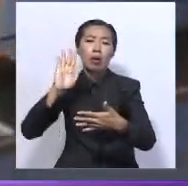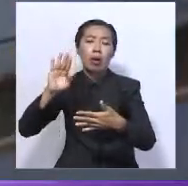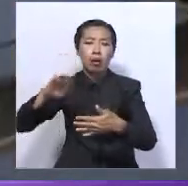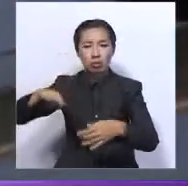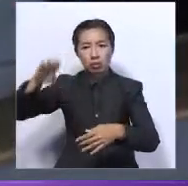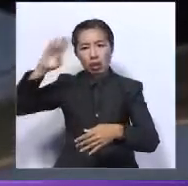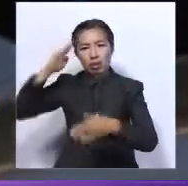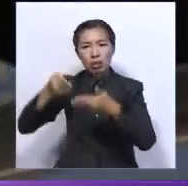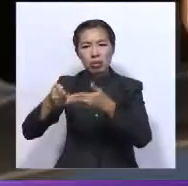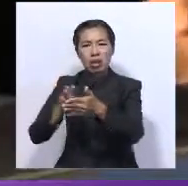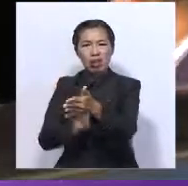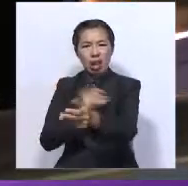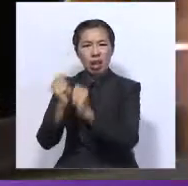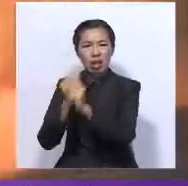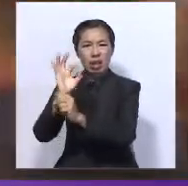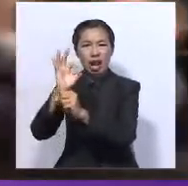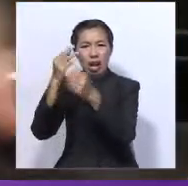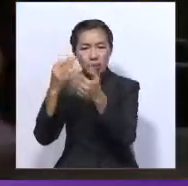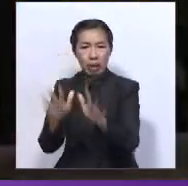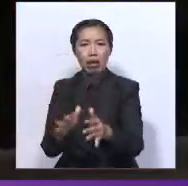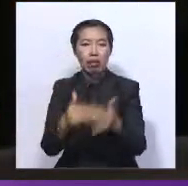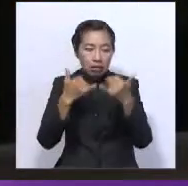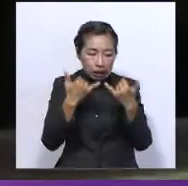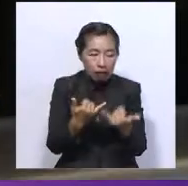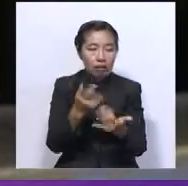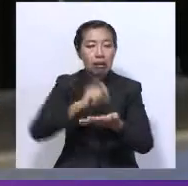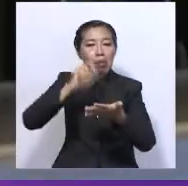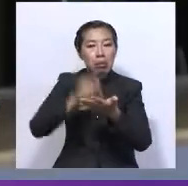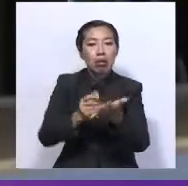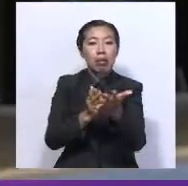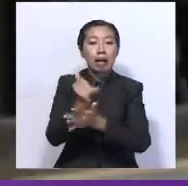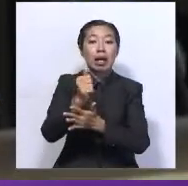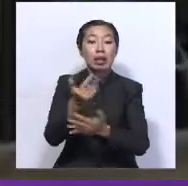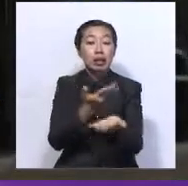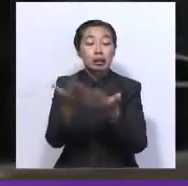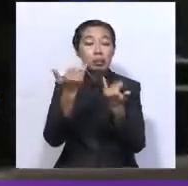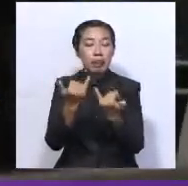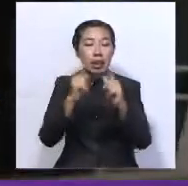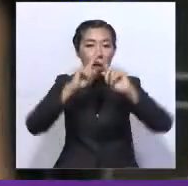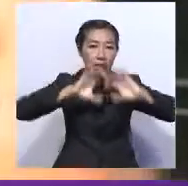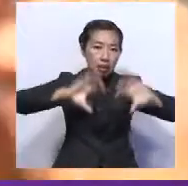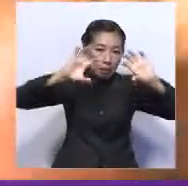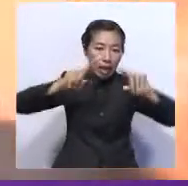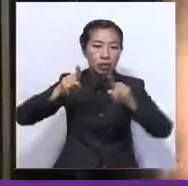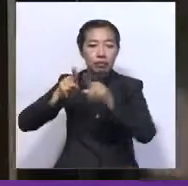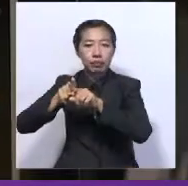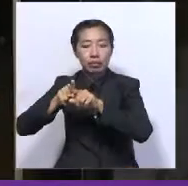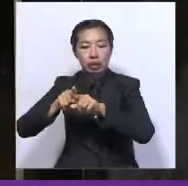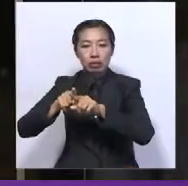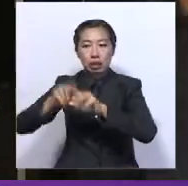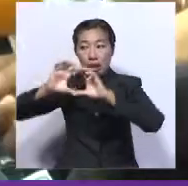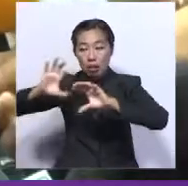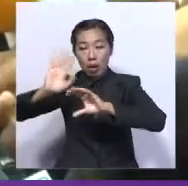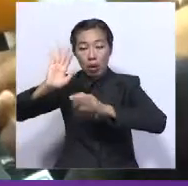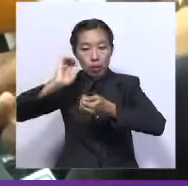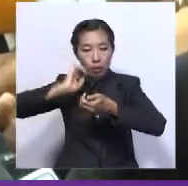ง9ปีกว่าจะได้รับการอนุมัติจัดซื้อโดยการจัดซื้อครั้งนี้เป็นการจัดซื้อแบบรัฐต่อรัฐมีคณะกรรมการพิจารณารอบคอบโป